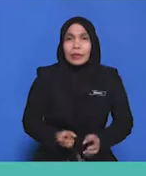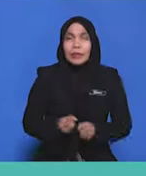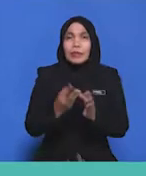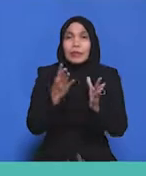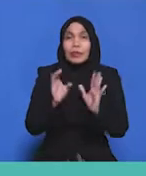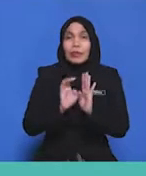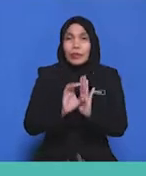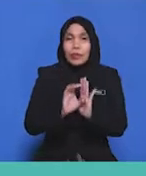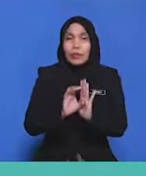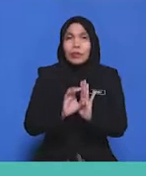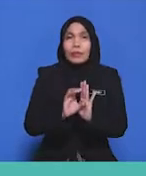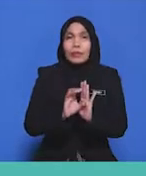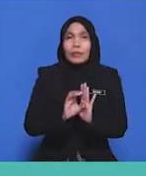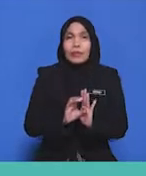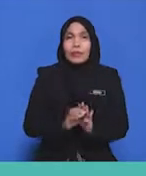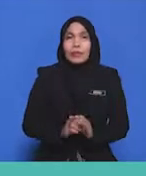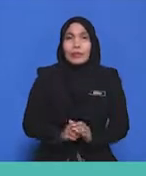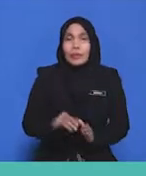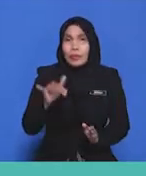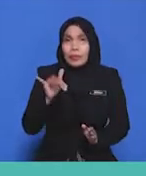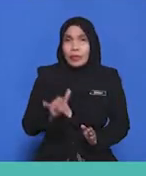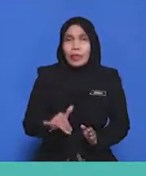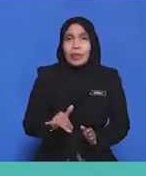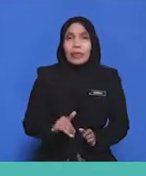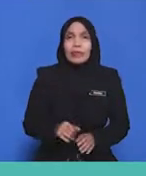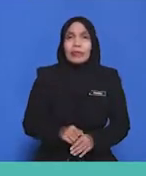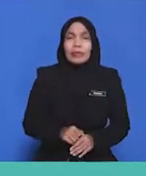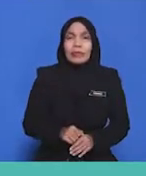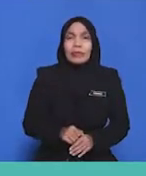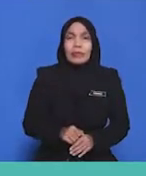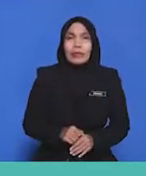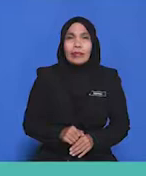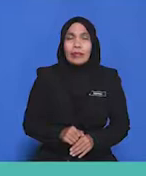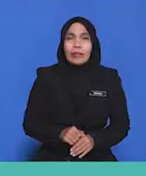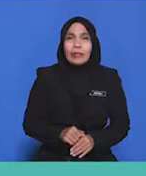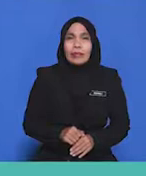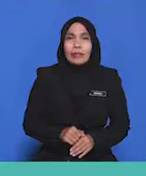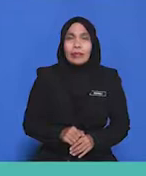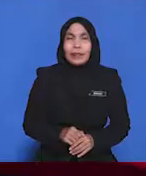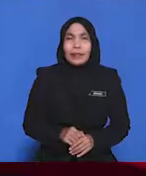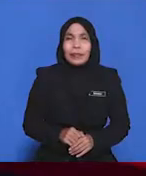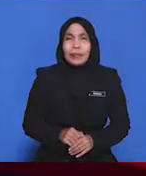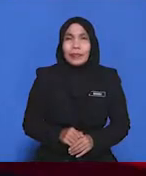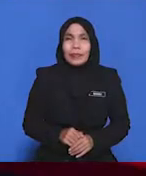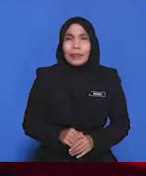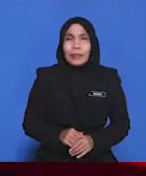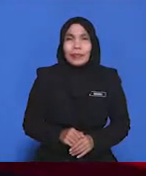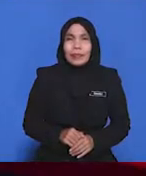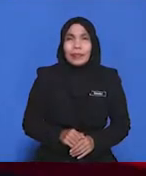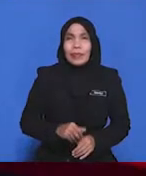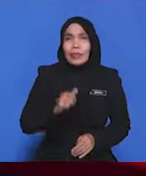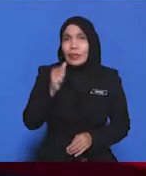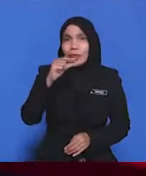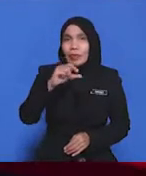proses sosialisasi ke dalam sukan yang dipengaruhi ejen-ejen sosial. Ejen-ejen sosial